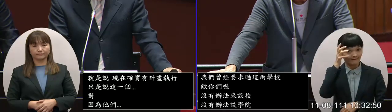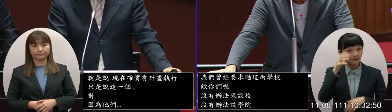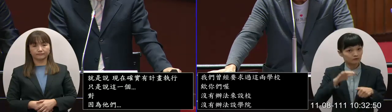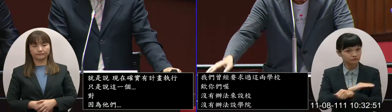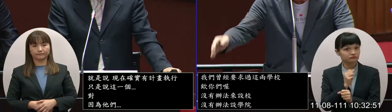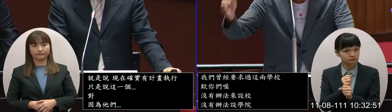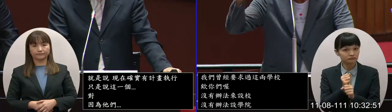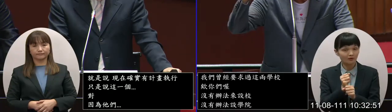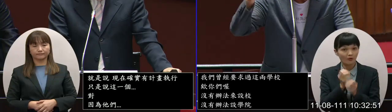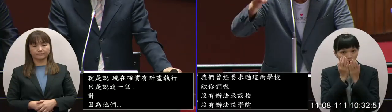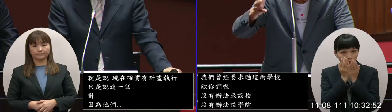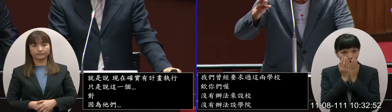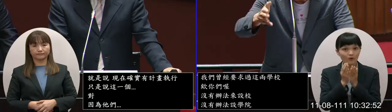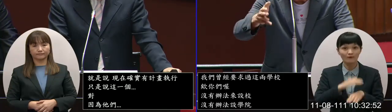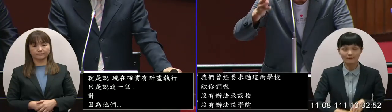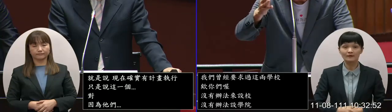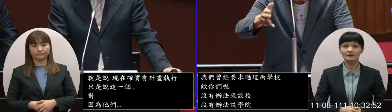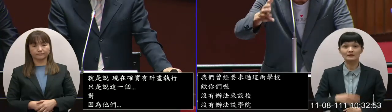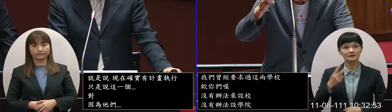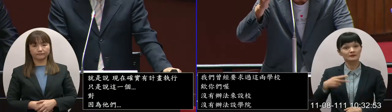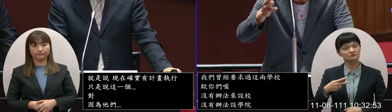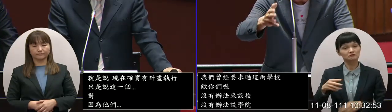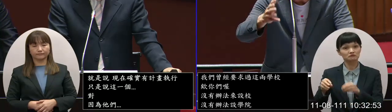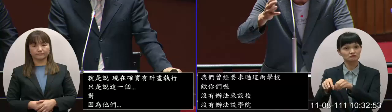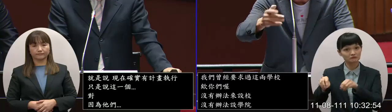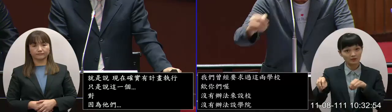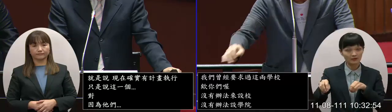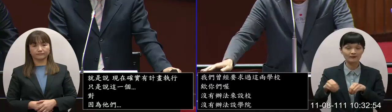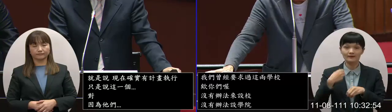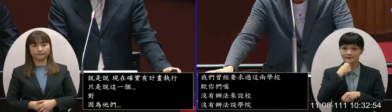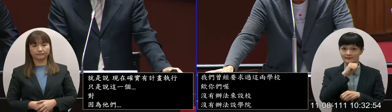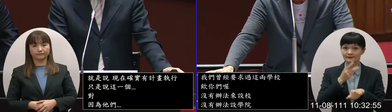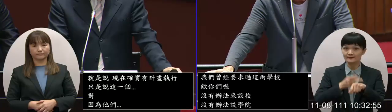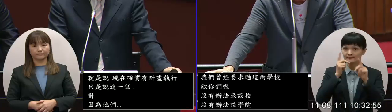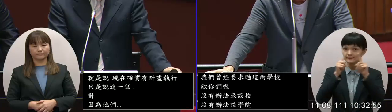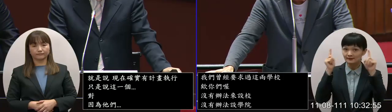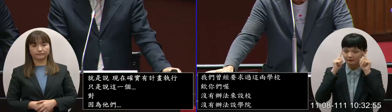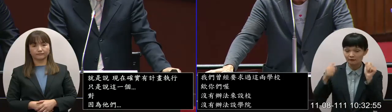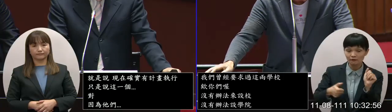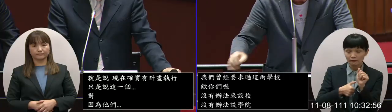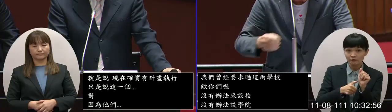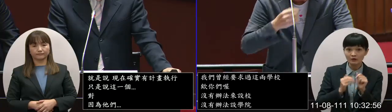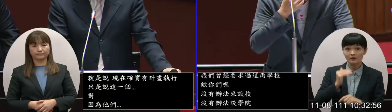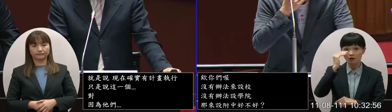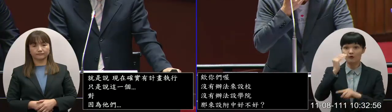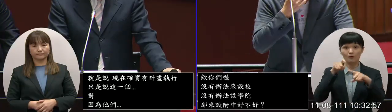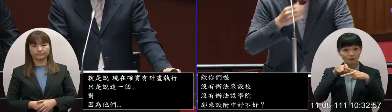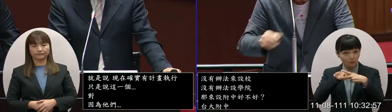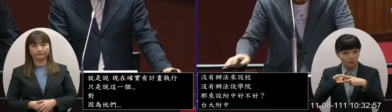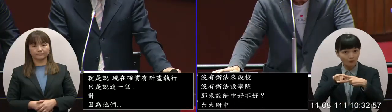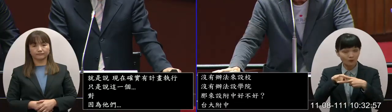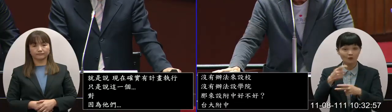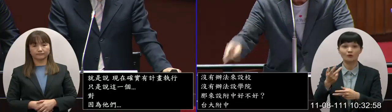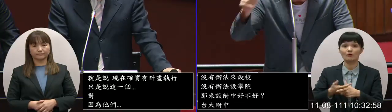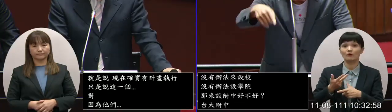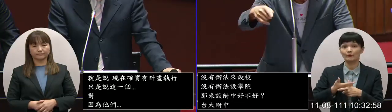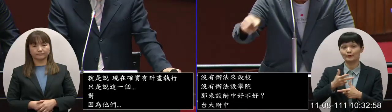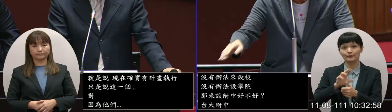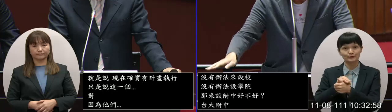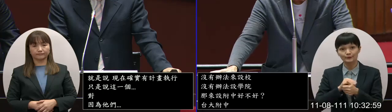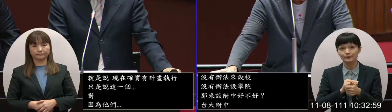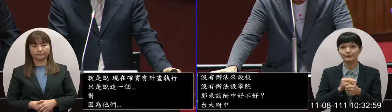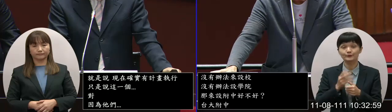中，或是台科大附属高工也不错啊，职业学校，一